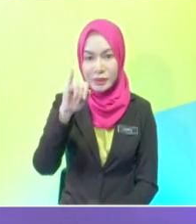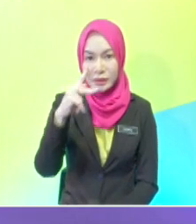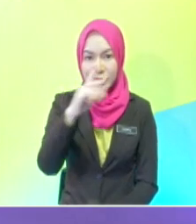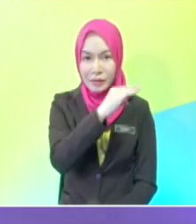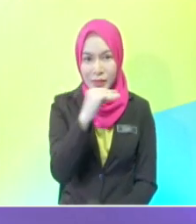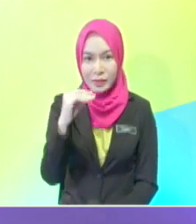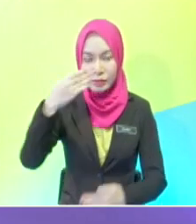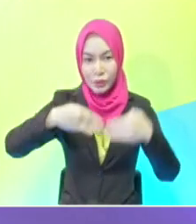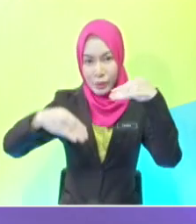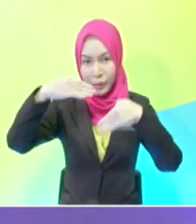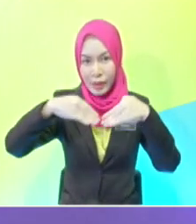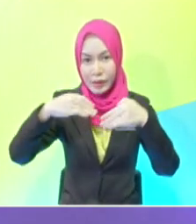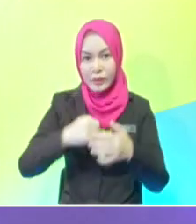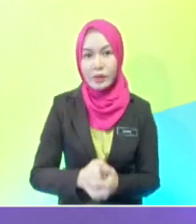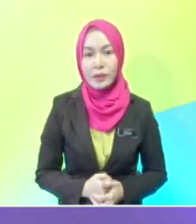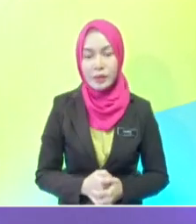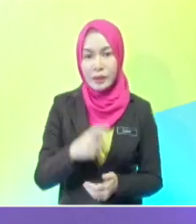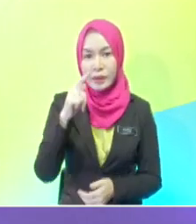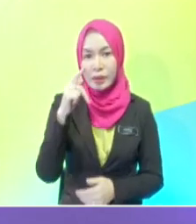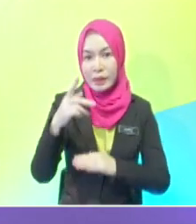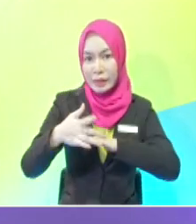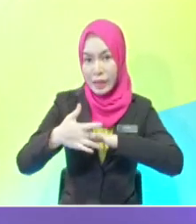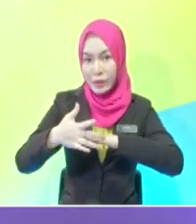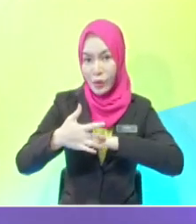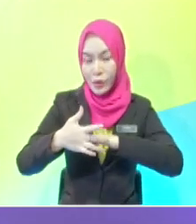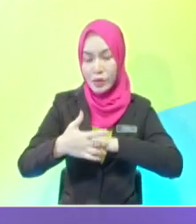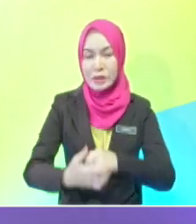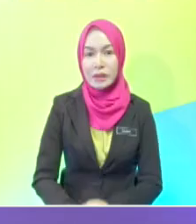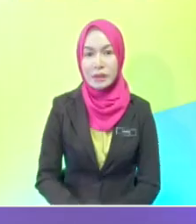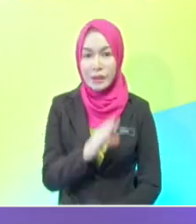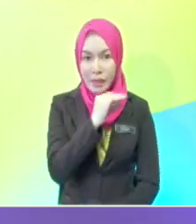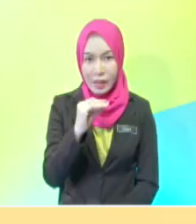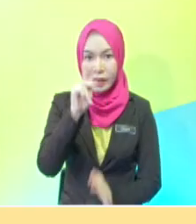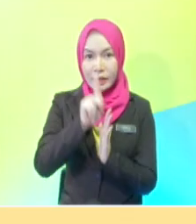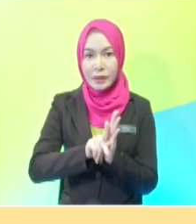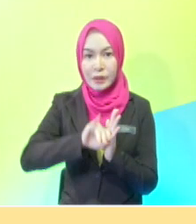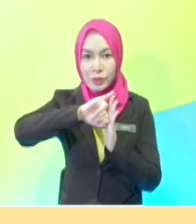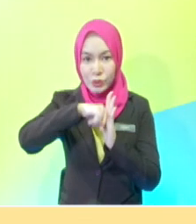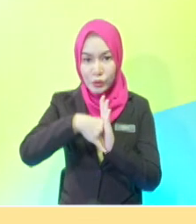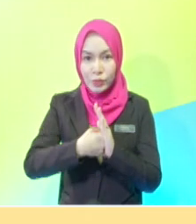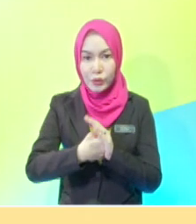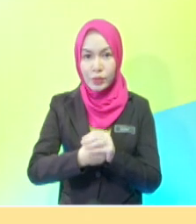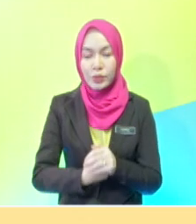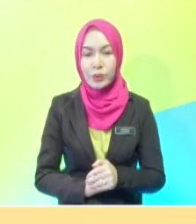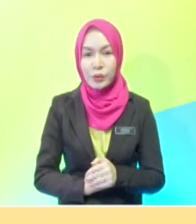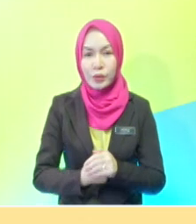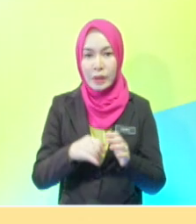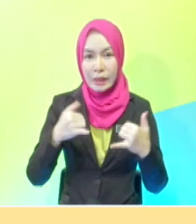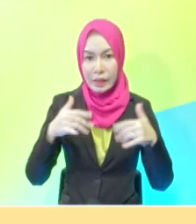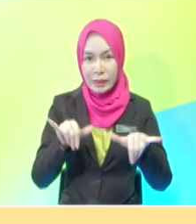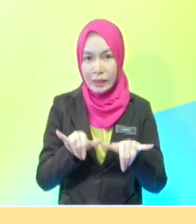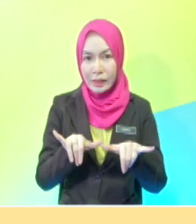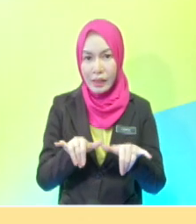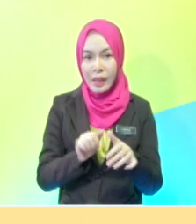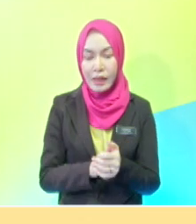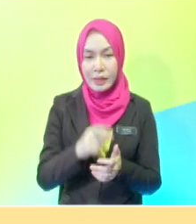mestilah kita tidak tahu definisi dia dulu kan genetik adalah satu teknik manipulasi Gen untuk